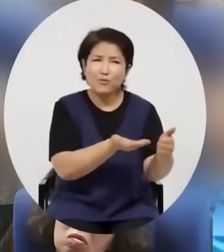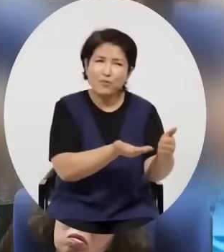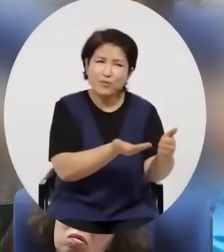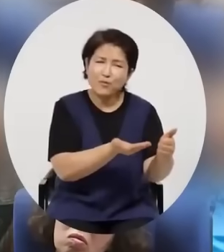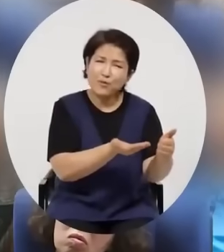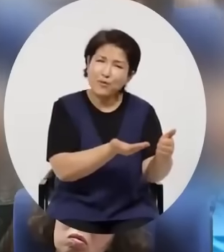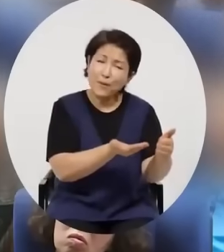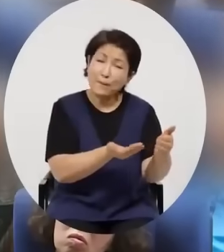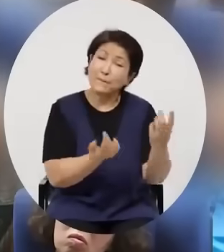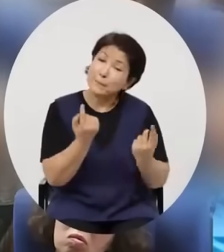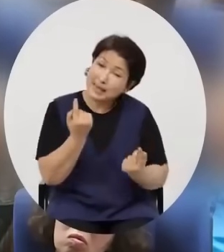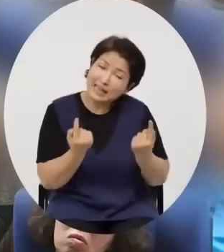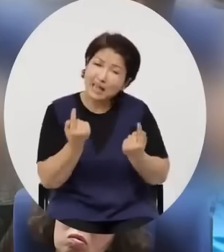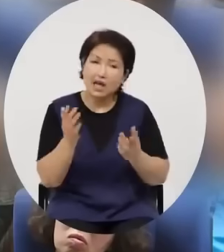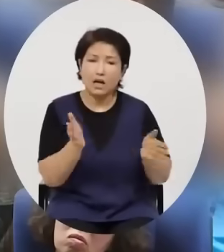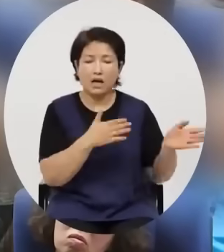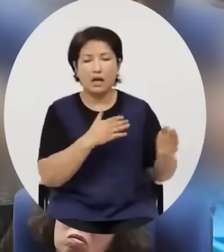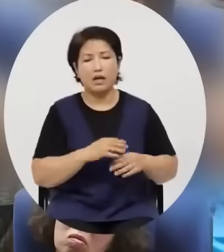것보다도요.